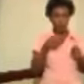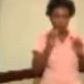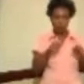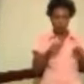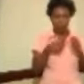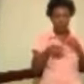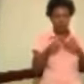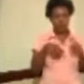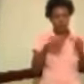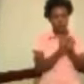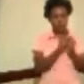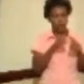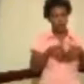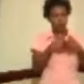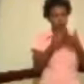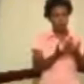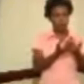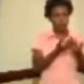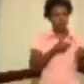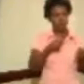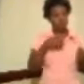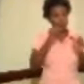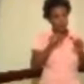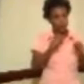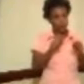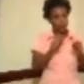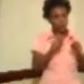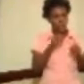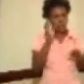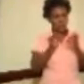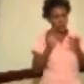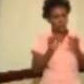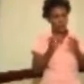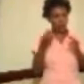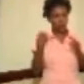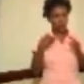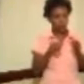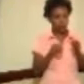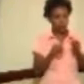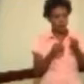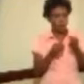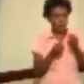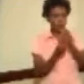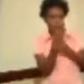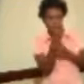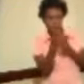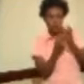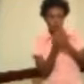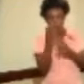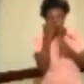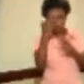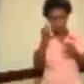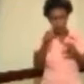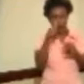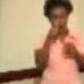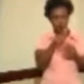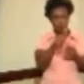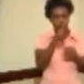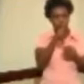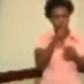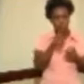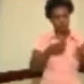avec des modes de fonctionnement, côté que leur production par nous gain une certaine quantité pour marché, ou réguler qui quantité qui